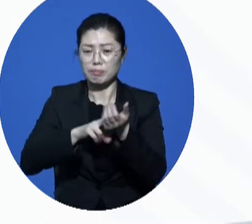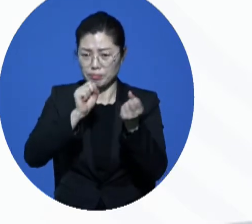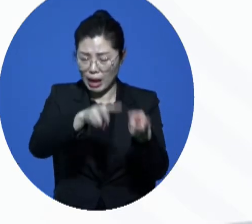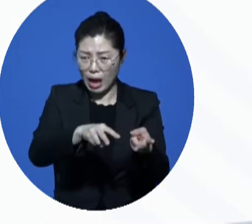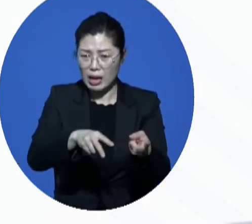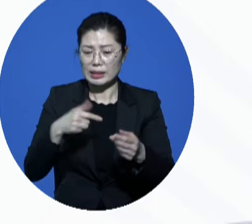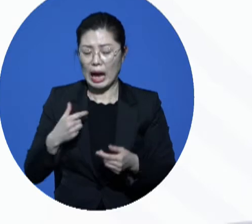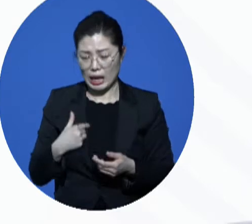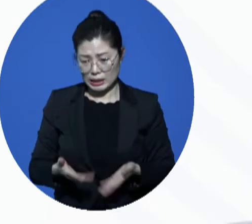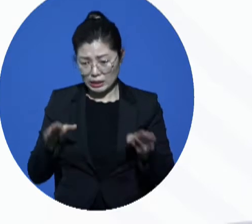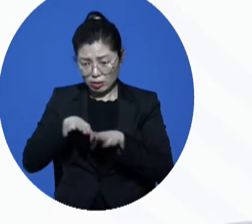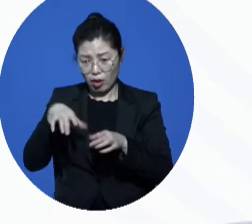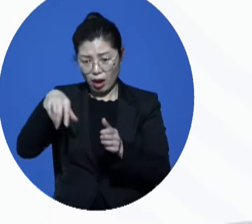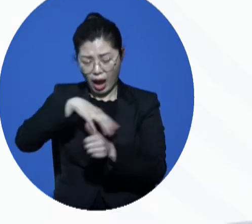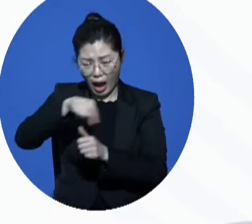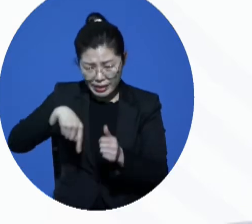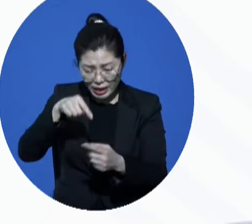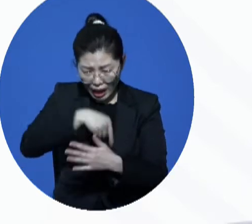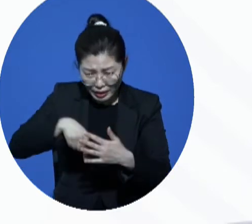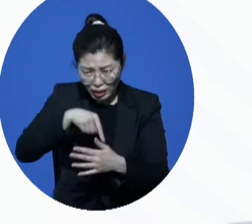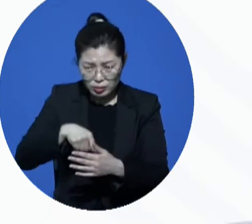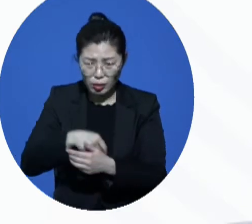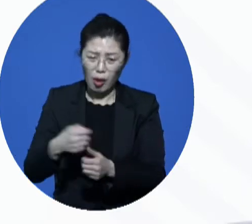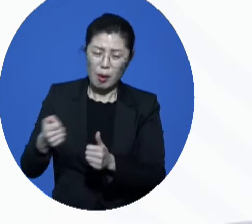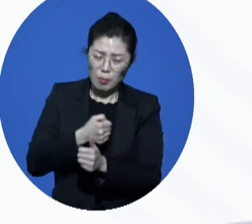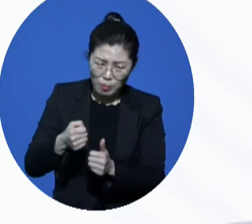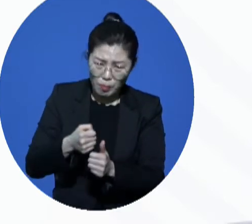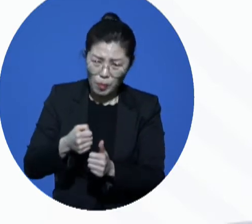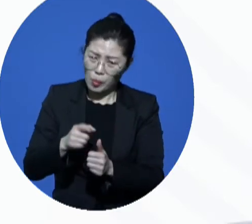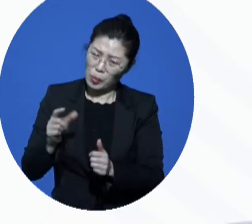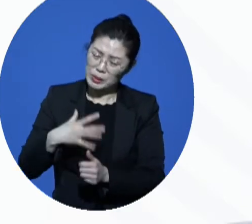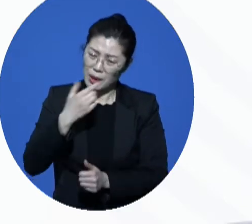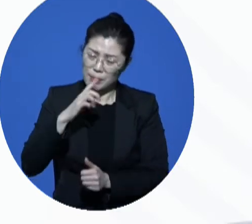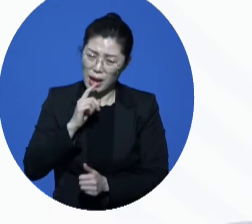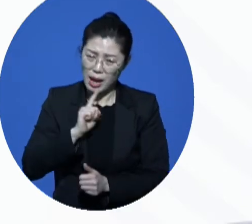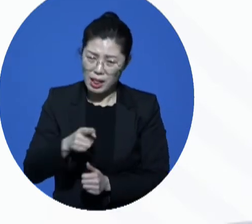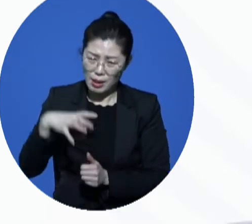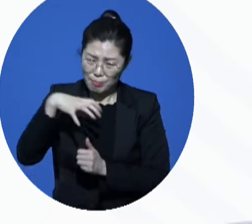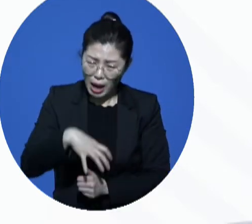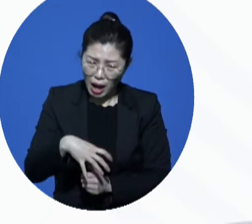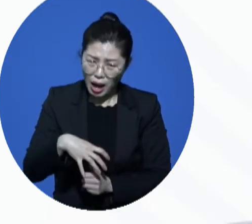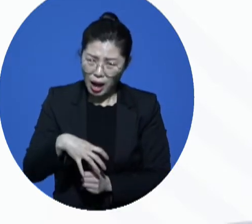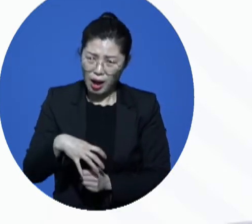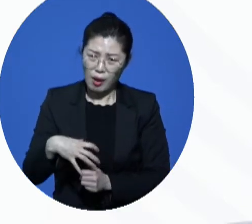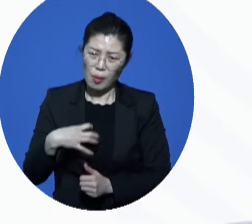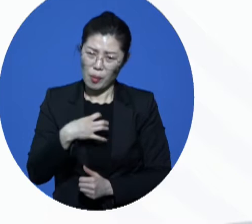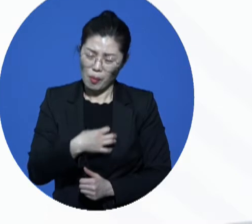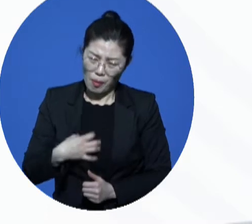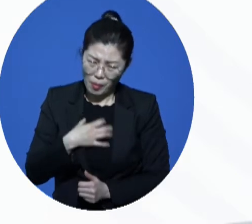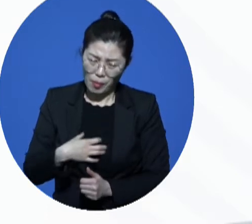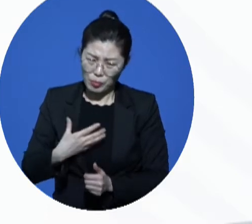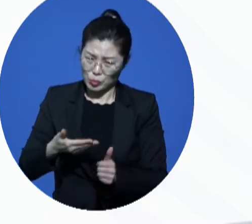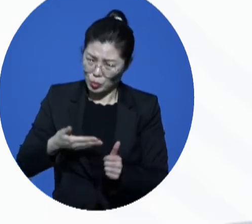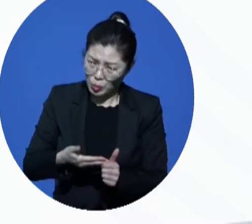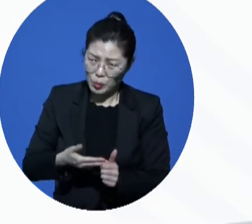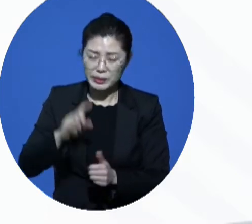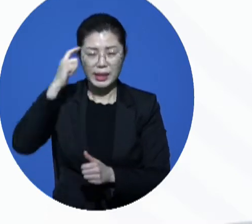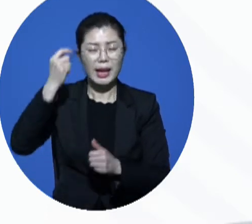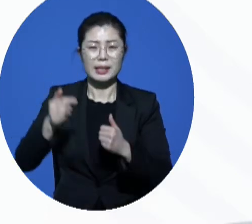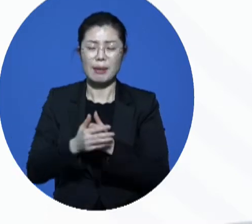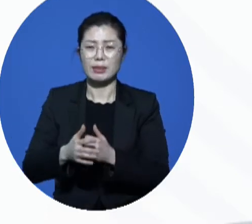안에서 불이익 더한 어떤 폭력에 노출될까 봐 편지를 보낸 그날 바로 슬리퍼만 신은 채로 장애여성 공감에 방문하게